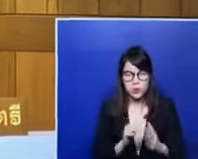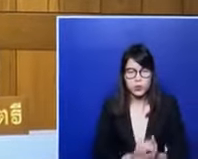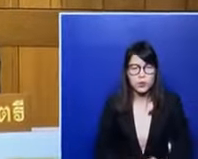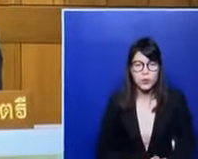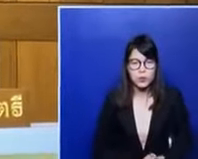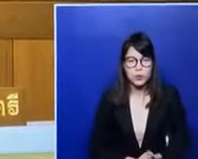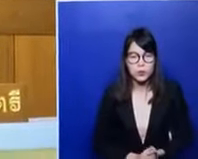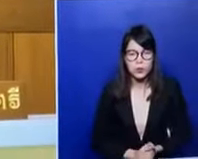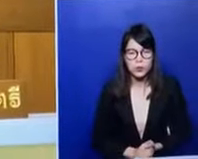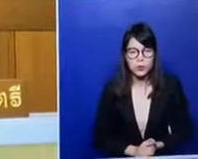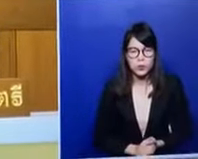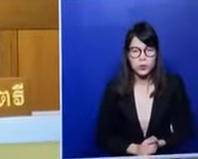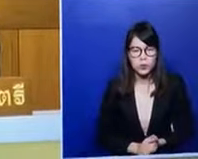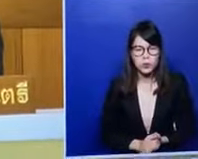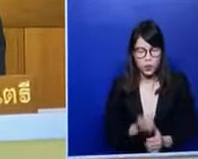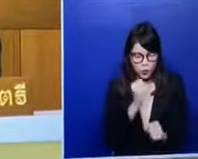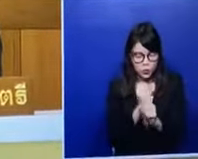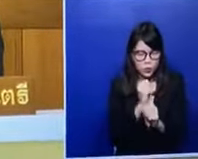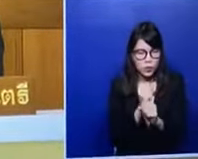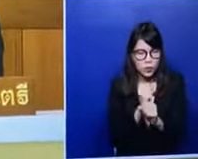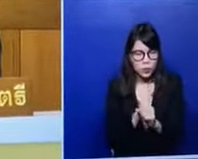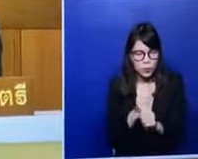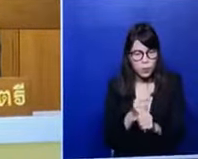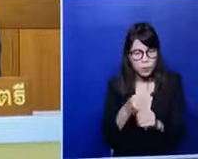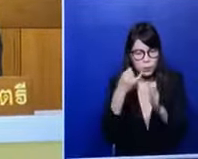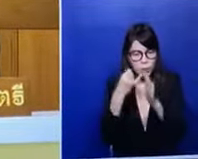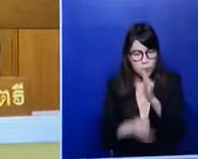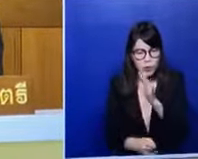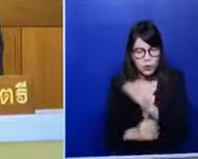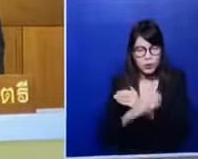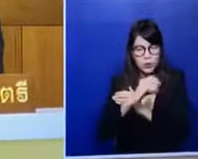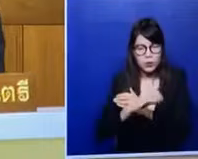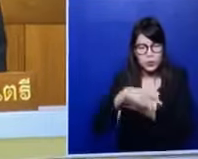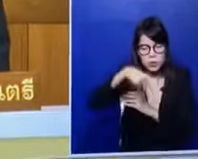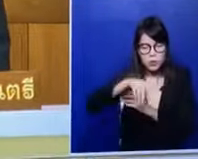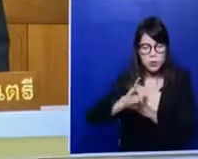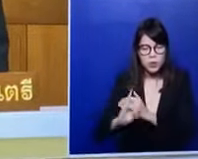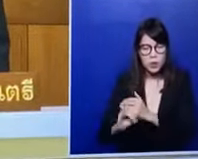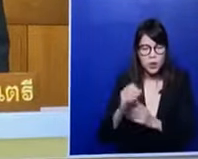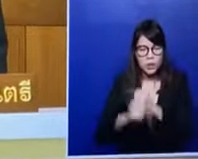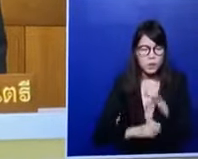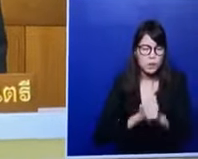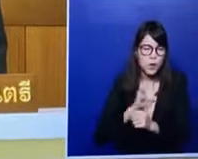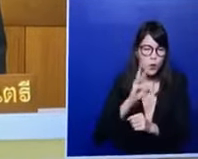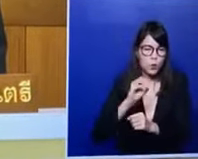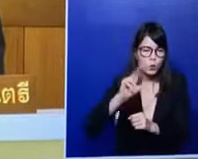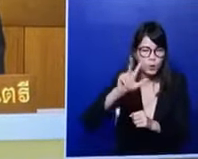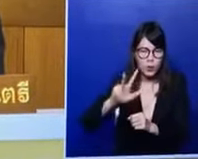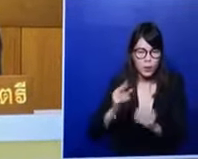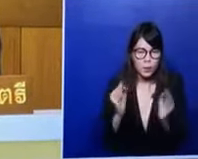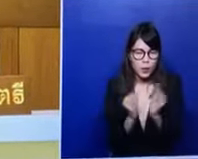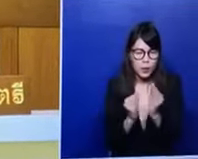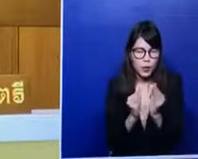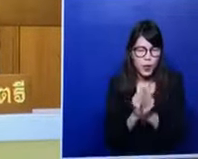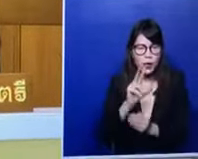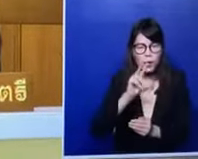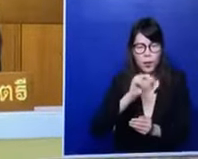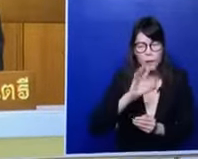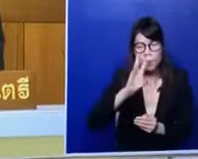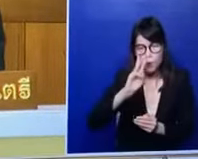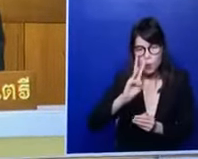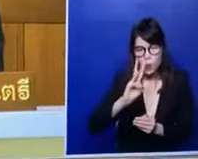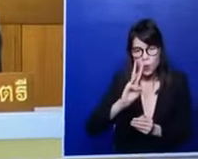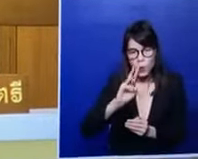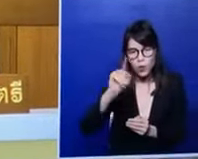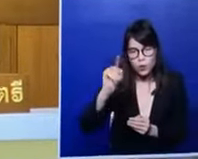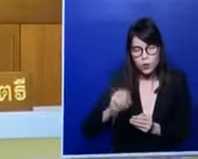ค่าดัชนีชี้วัดการรับรู้ทุจริตคือที่เรียกว่า CPI 2563ประเทศไทยได้36คะแนนจากคะแนนเต็ม3คะ